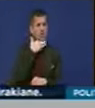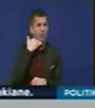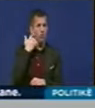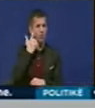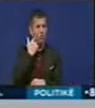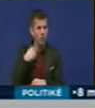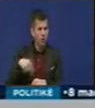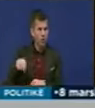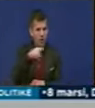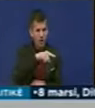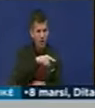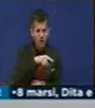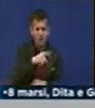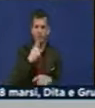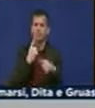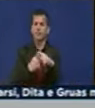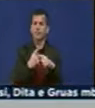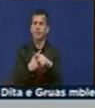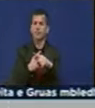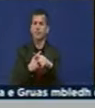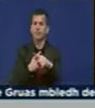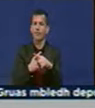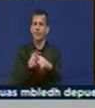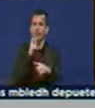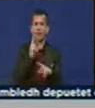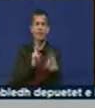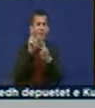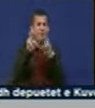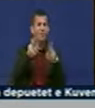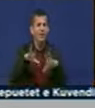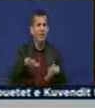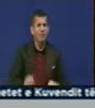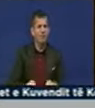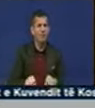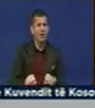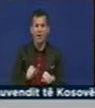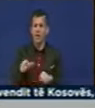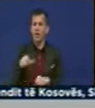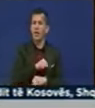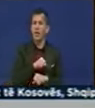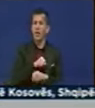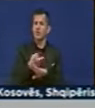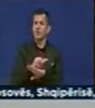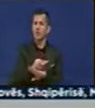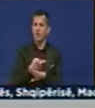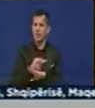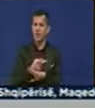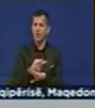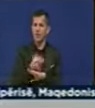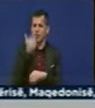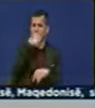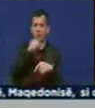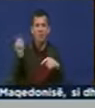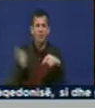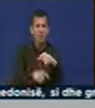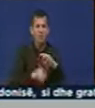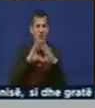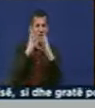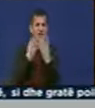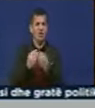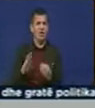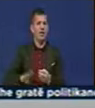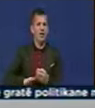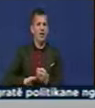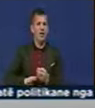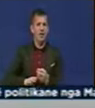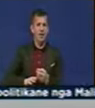cilat në luftën e pas skrupullt për pushtet haruan interesat e shtetit, duke përjashtuar gratë nga vendimarrja